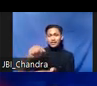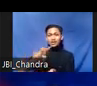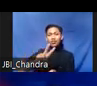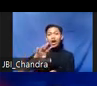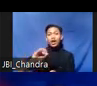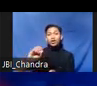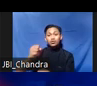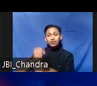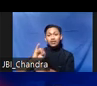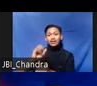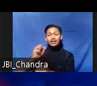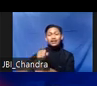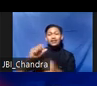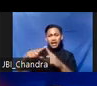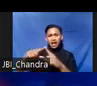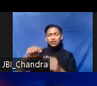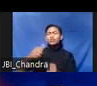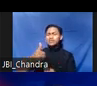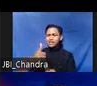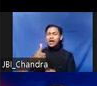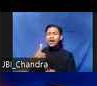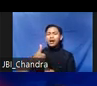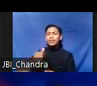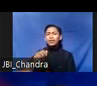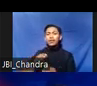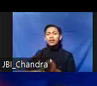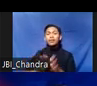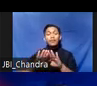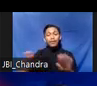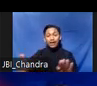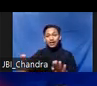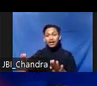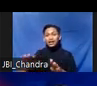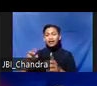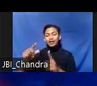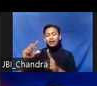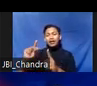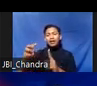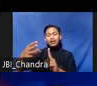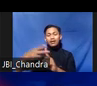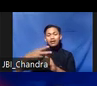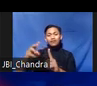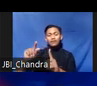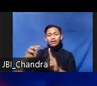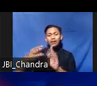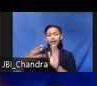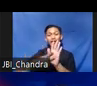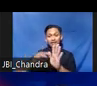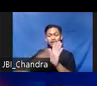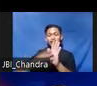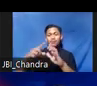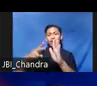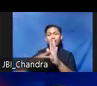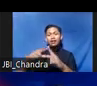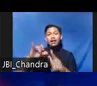mendeley Sedangkan untuk yang refresh Manager itu kalau karena menggunakan pot nanti cuma dibatasi kalau yang gratis itu